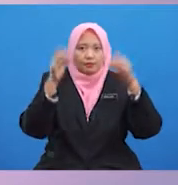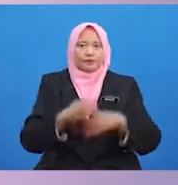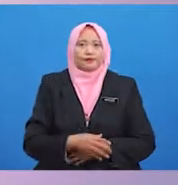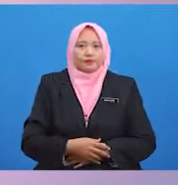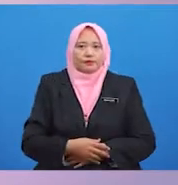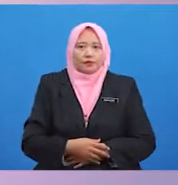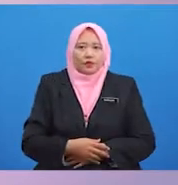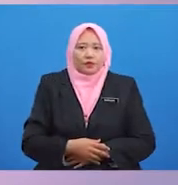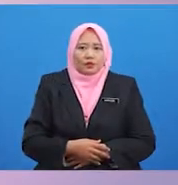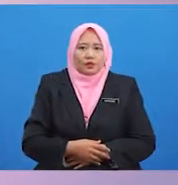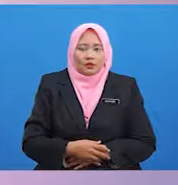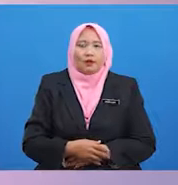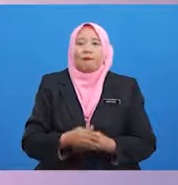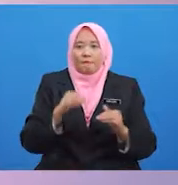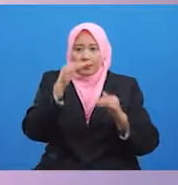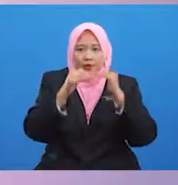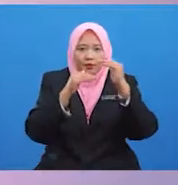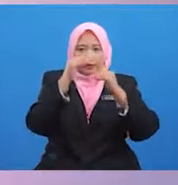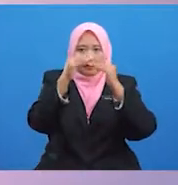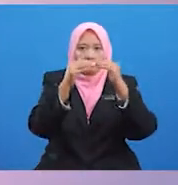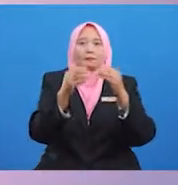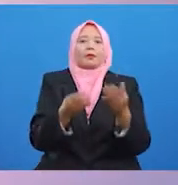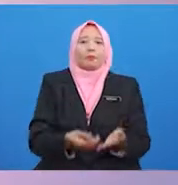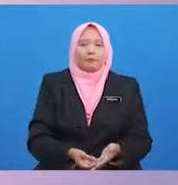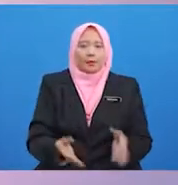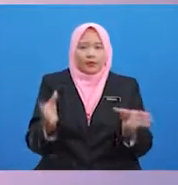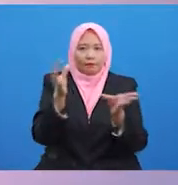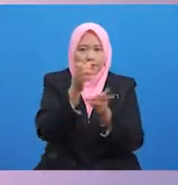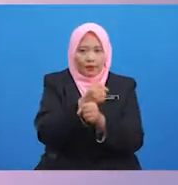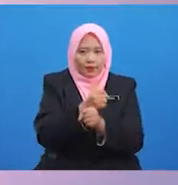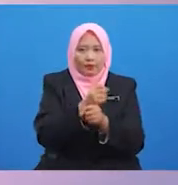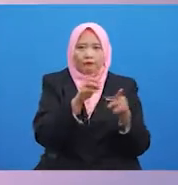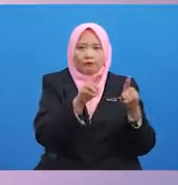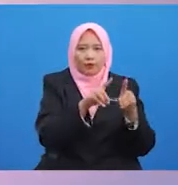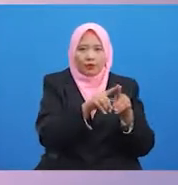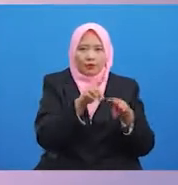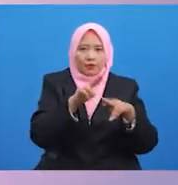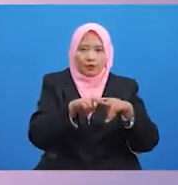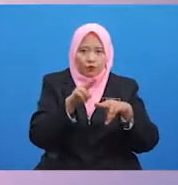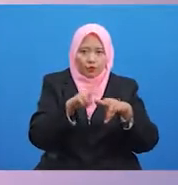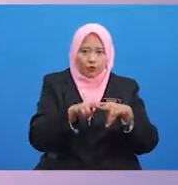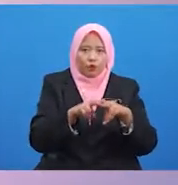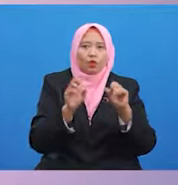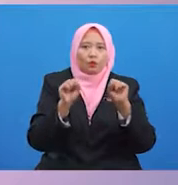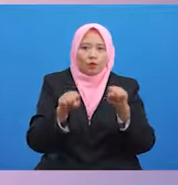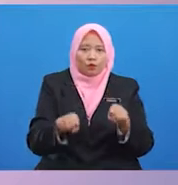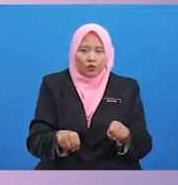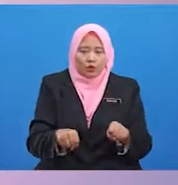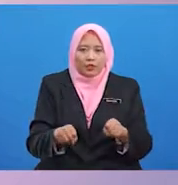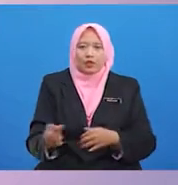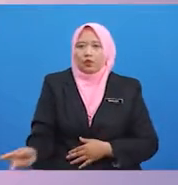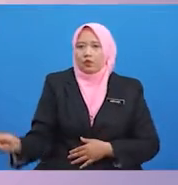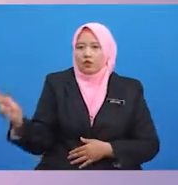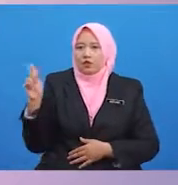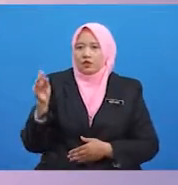peningkatan pendapatan penduduk membolehkan kuasa beli, taraf kesihatan